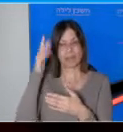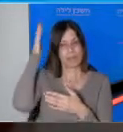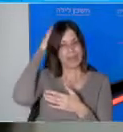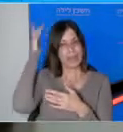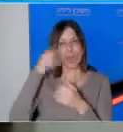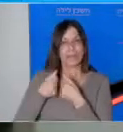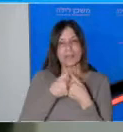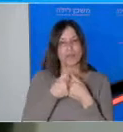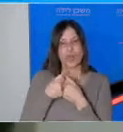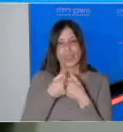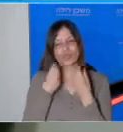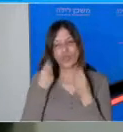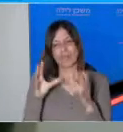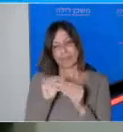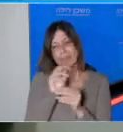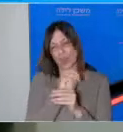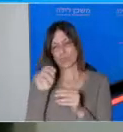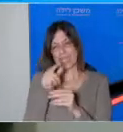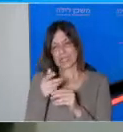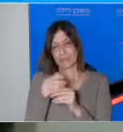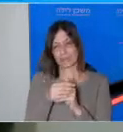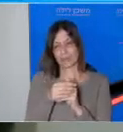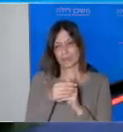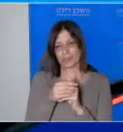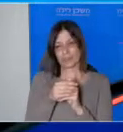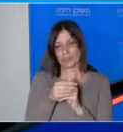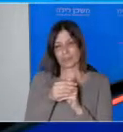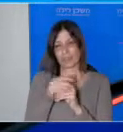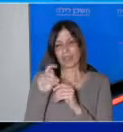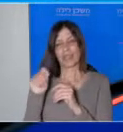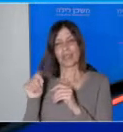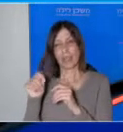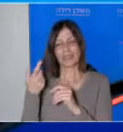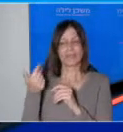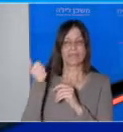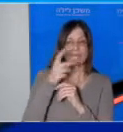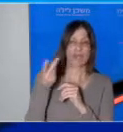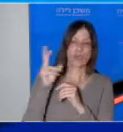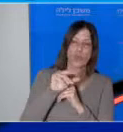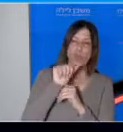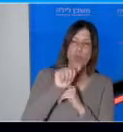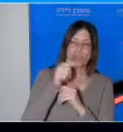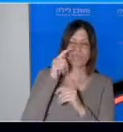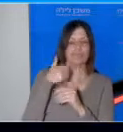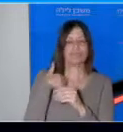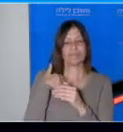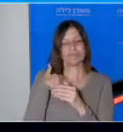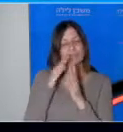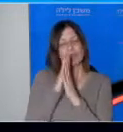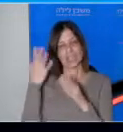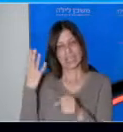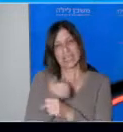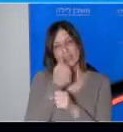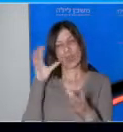מתמודד היטב עם הסוגיה הזאת. טוב, תמי מולד חיו עיתונאית, אודי טנא יועץ אסטרטגיה, אני מקווה שככה הצלחנו איכשהו לסכם